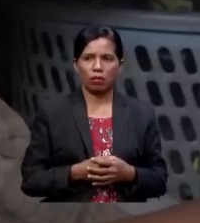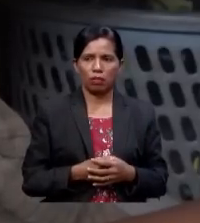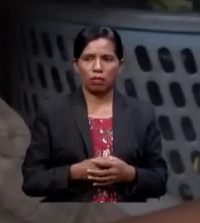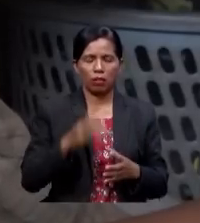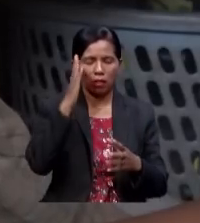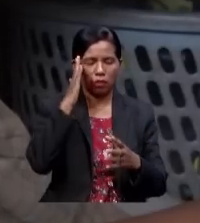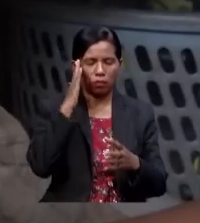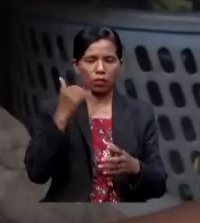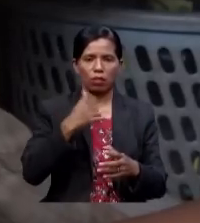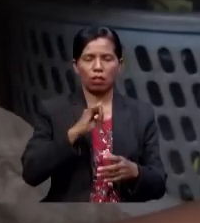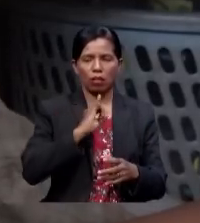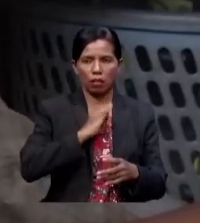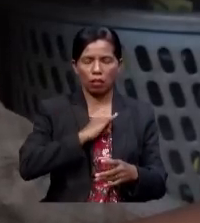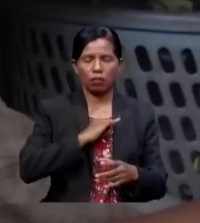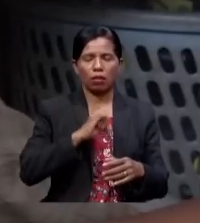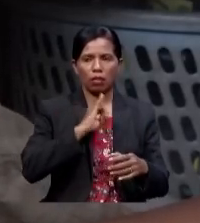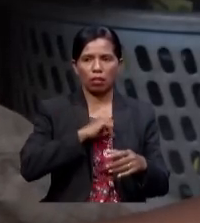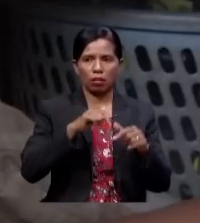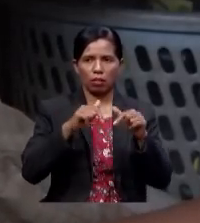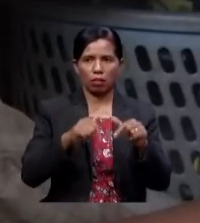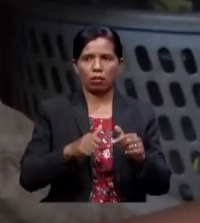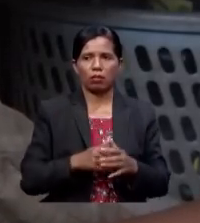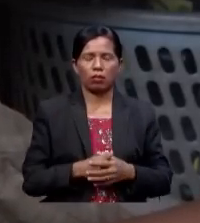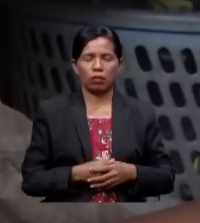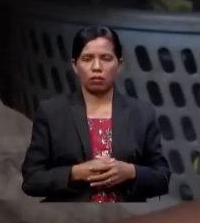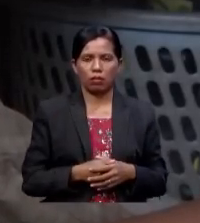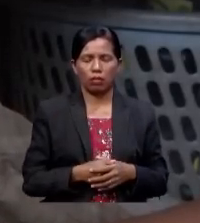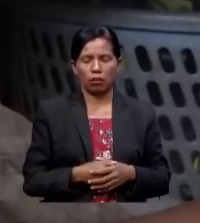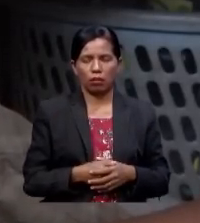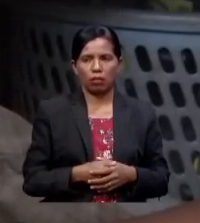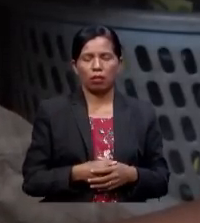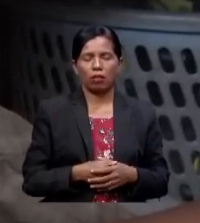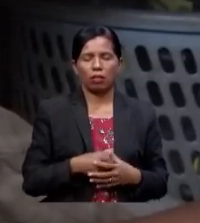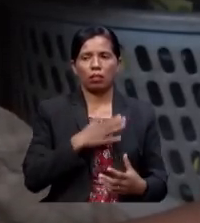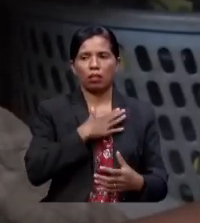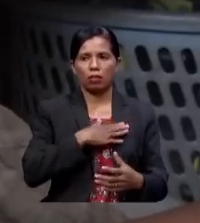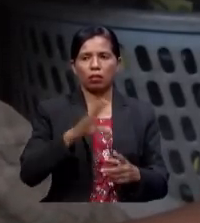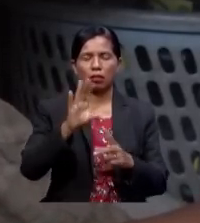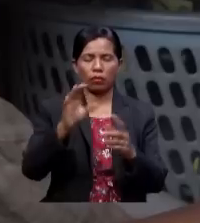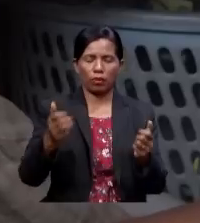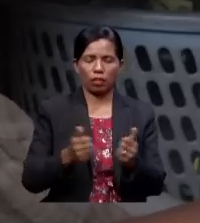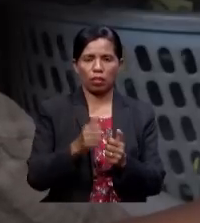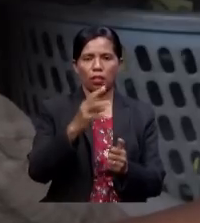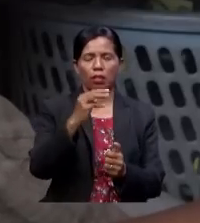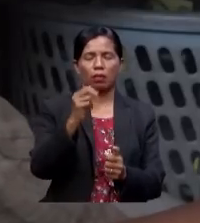ni kuliah ini ba, ni hau ini kau ini sih kena. Ade sebelah marito.